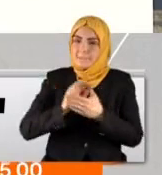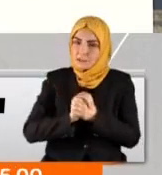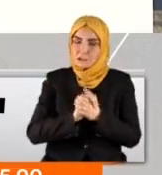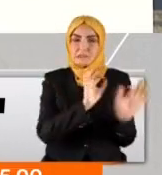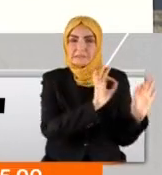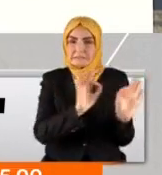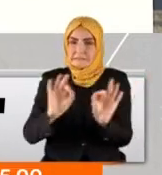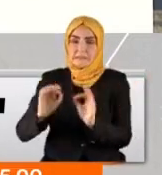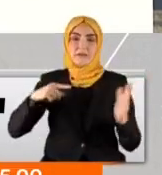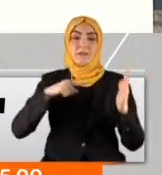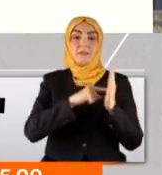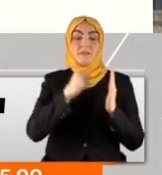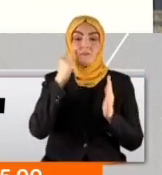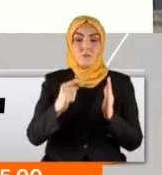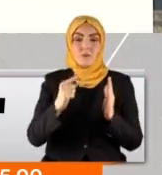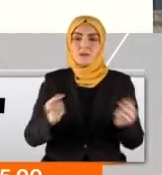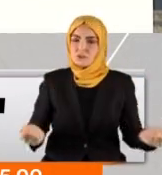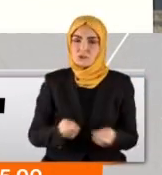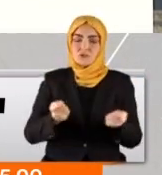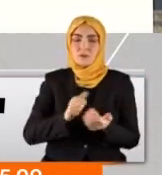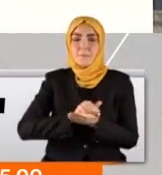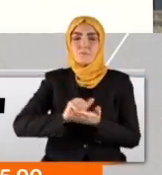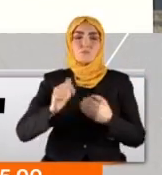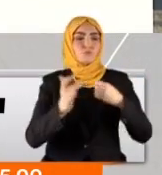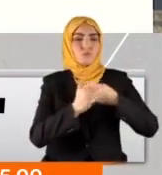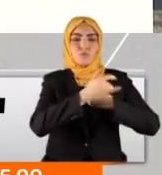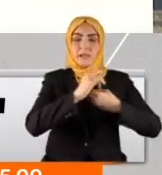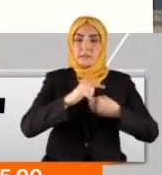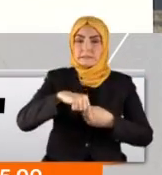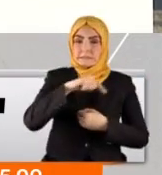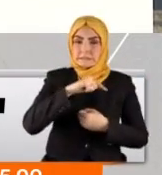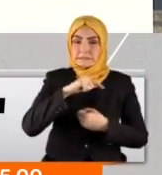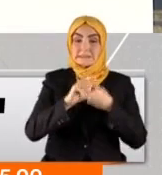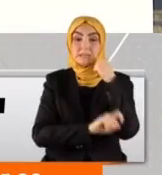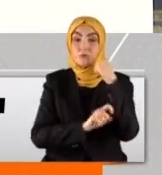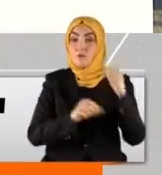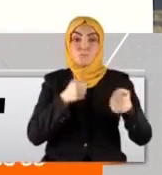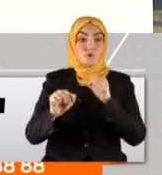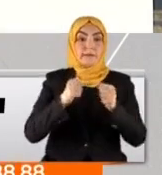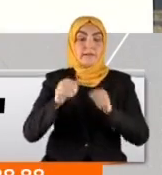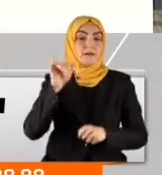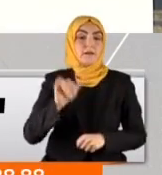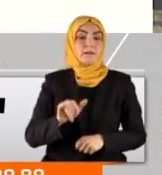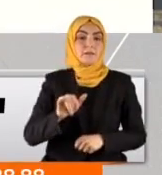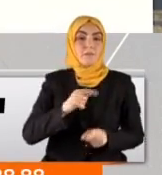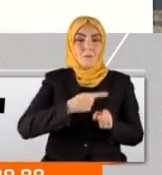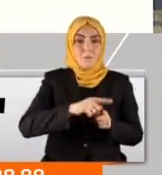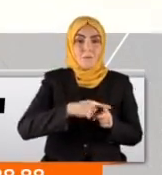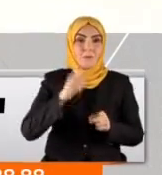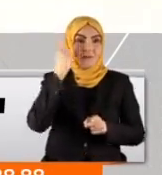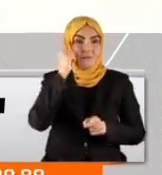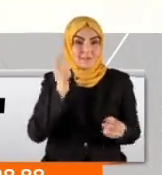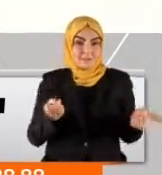hedefiyle çalışan tüm ülkelerin terörle mücadele konusunda ortak bir zeminde